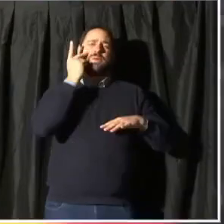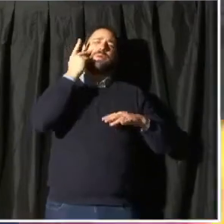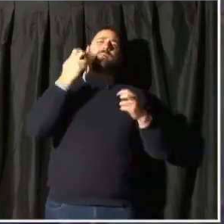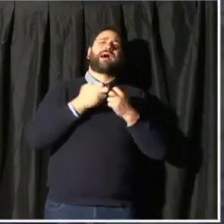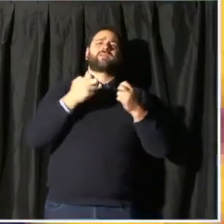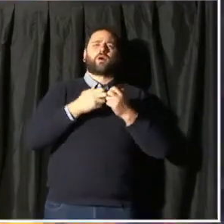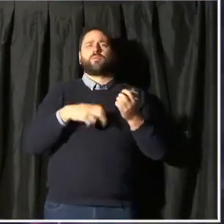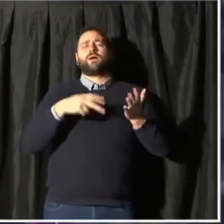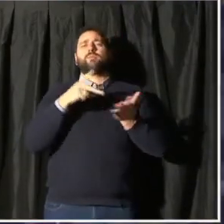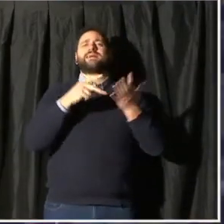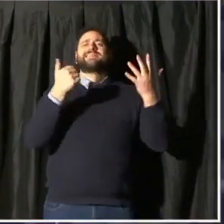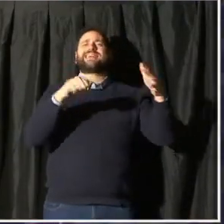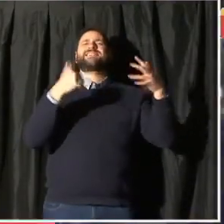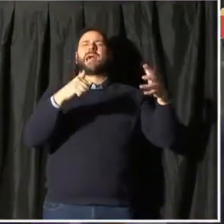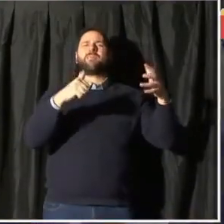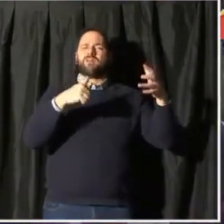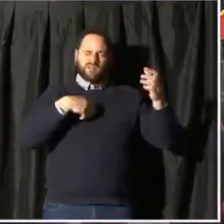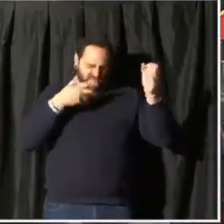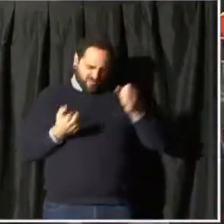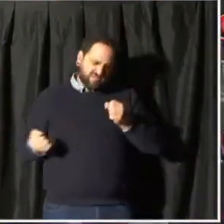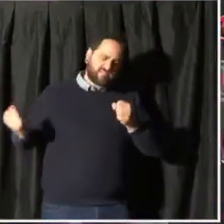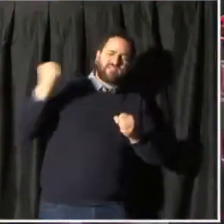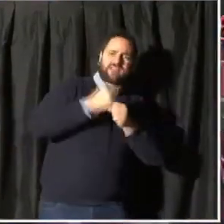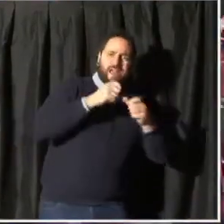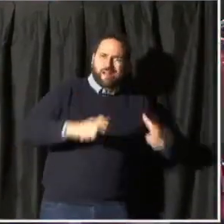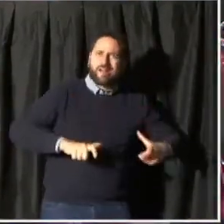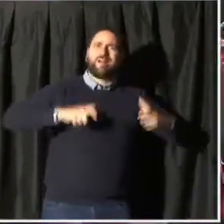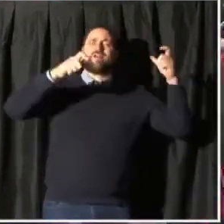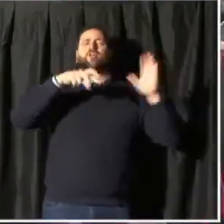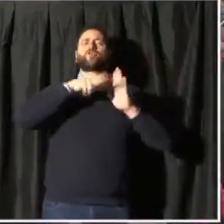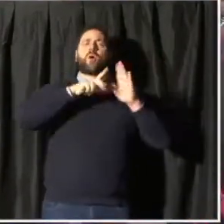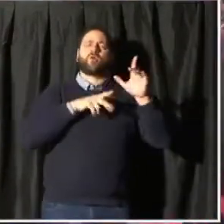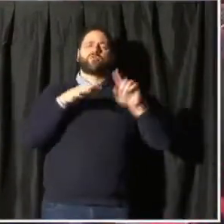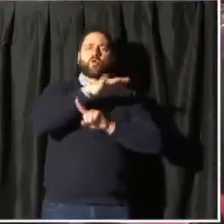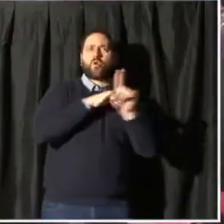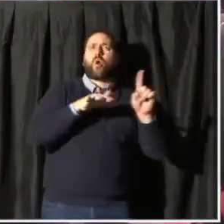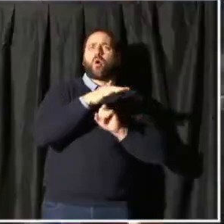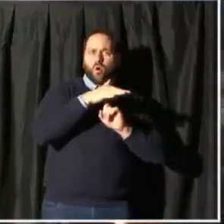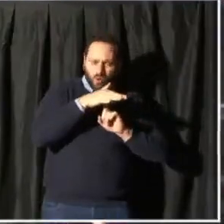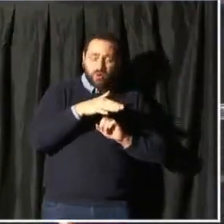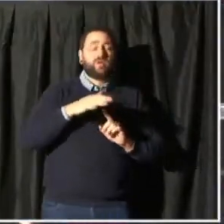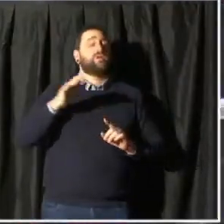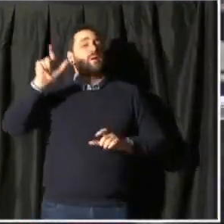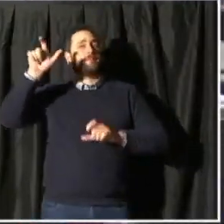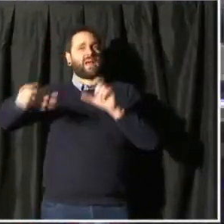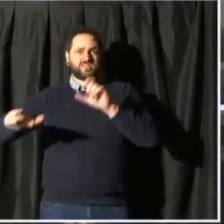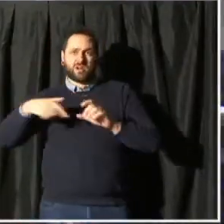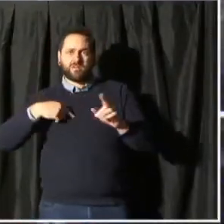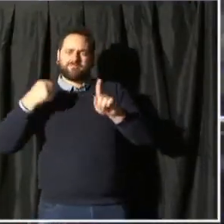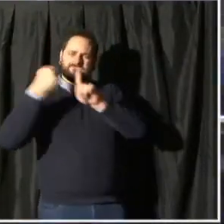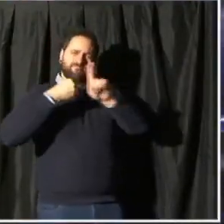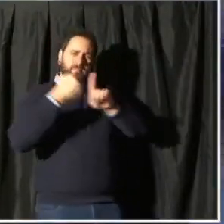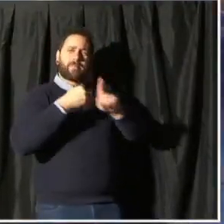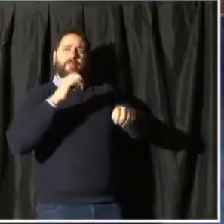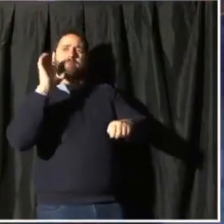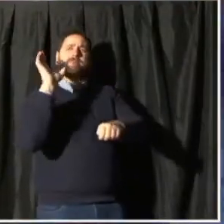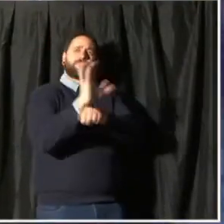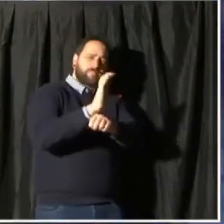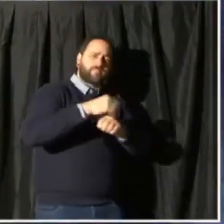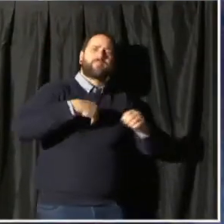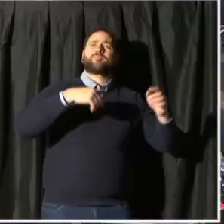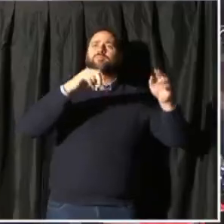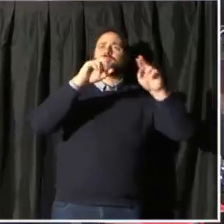exactement c'est c'est lui c'est celui qui fait trembler les multinationales qui a fait plier airbnb